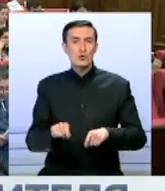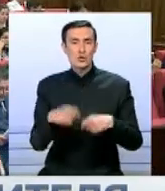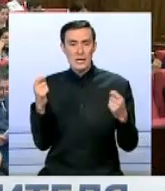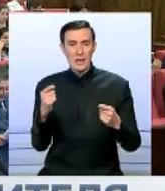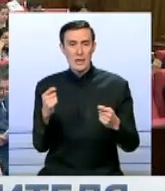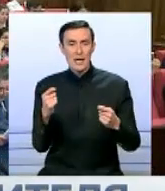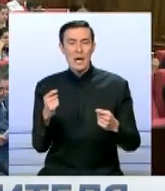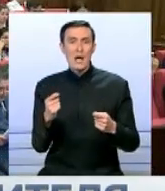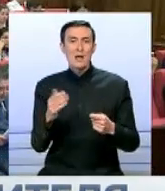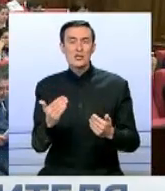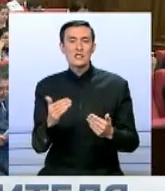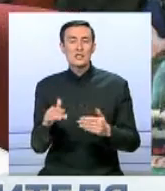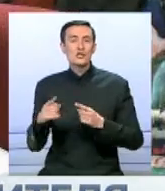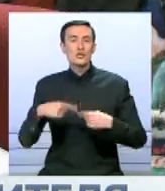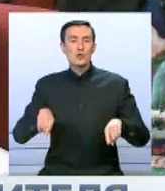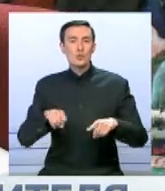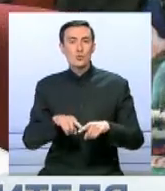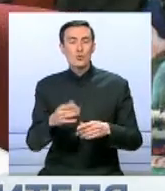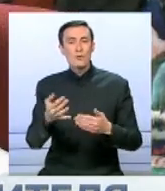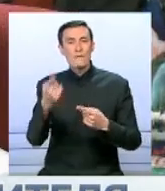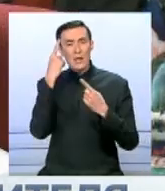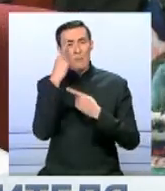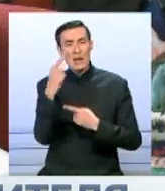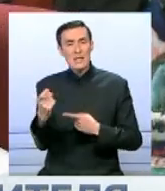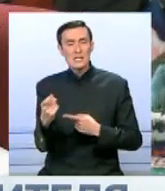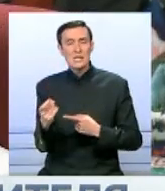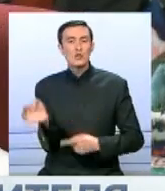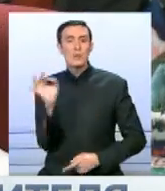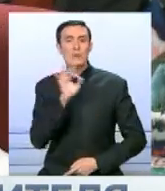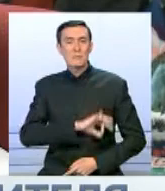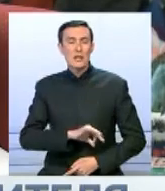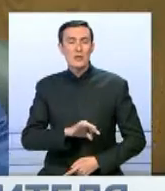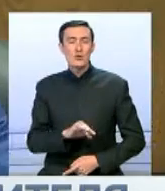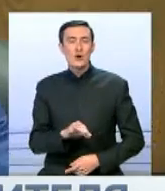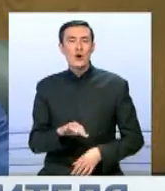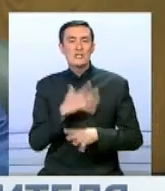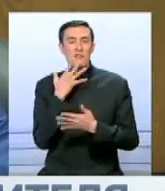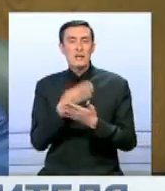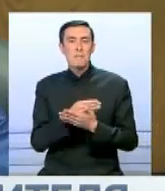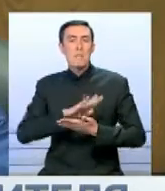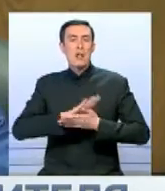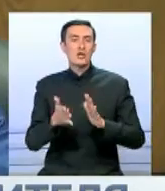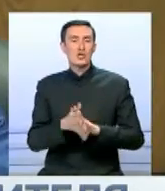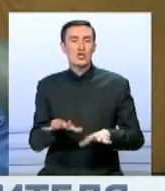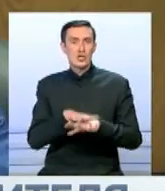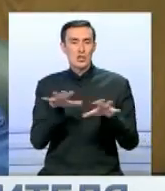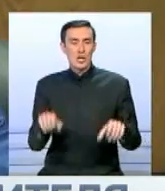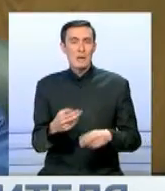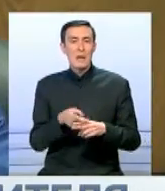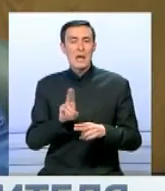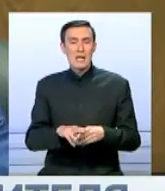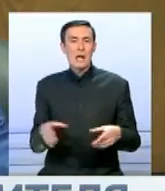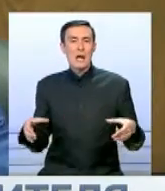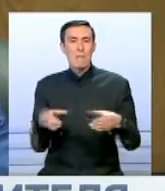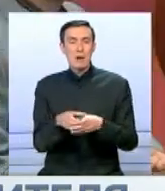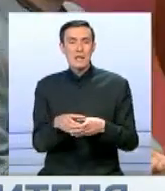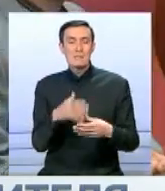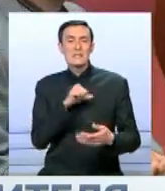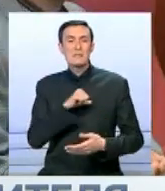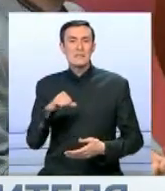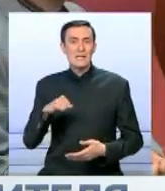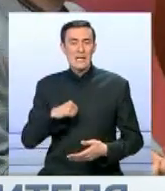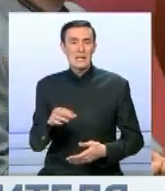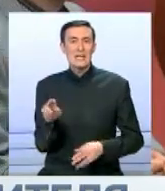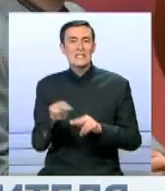нарушений. Введен институт уведомления за злоупотребление доминирующим положением. Это позволяет компаниям рынка